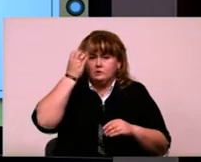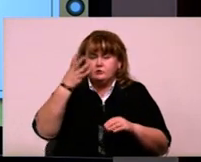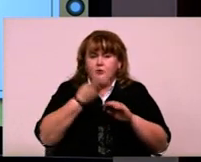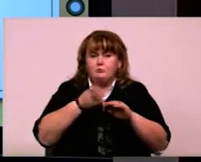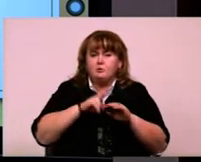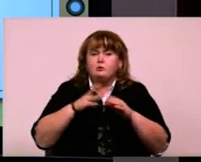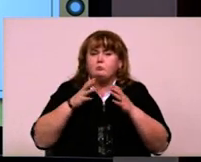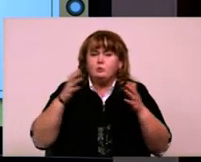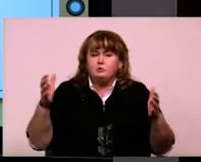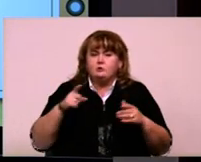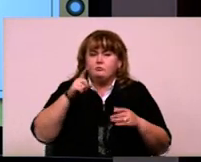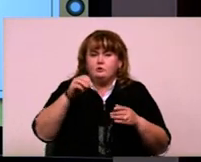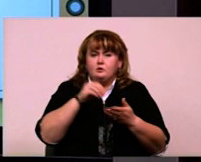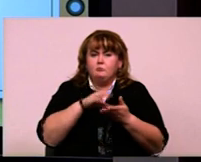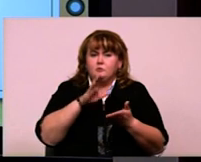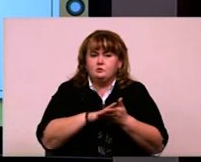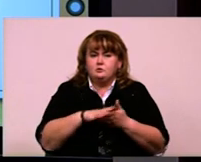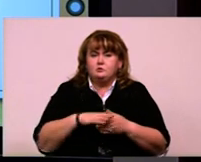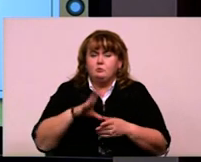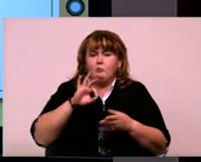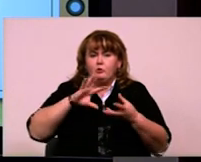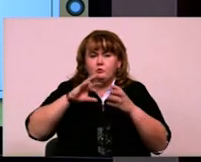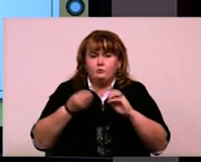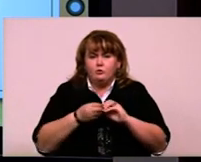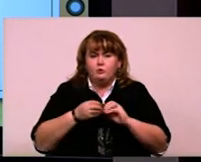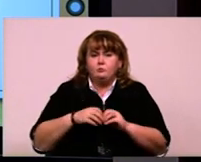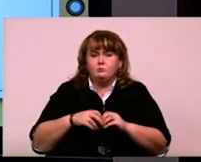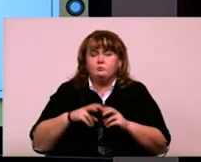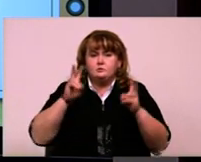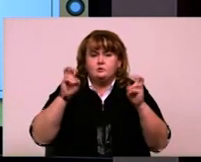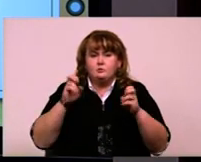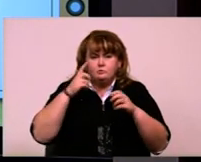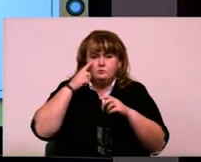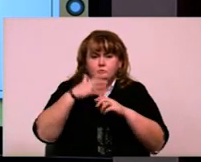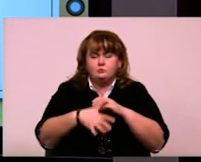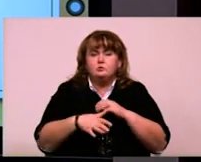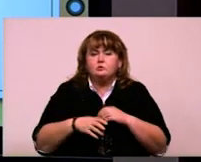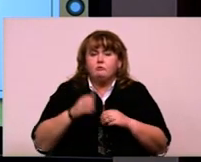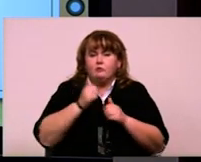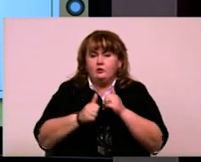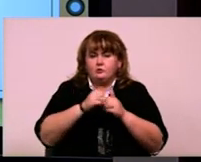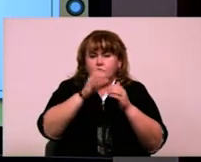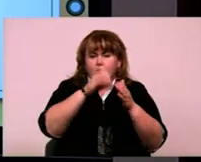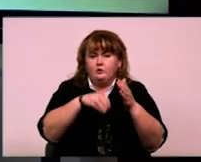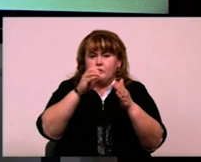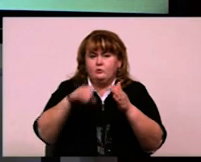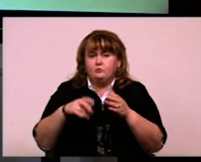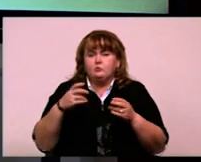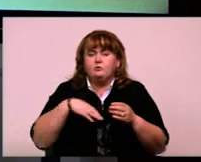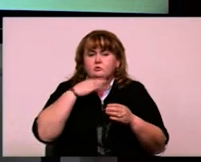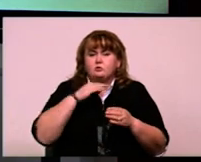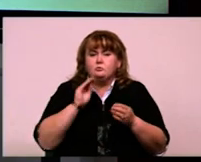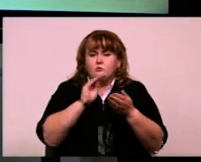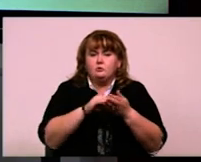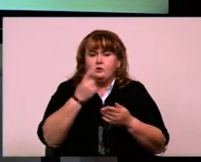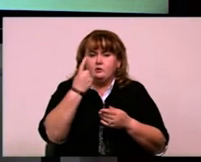этом больше» вы запишите по итогу изучения темы. В каждой колонке достаточно будет